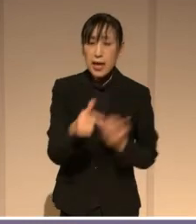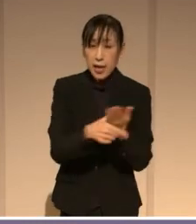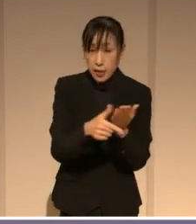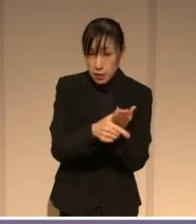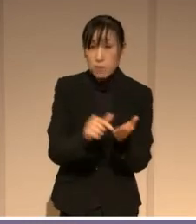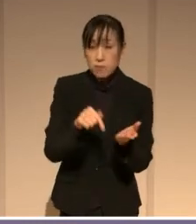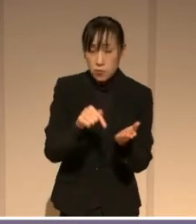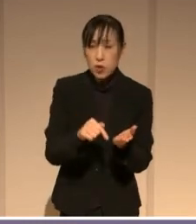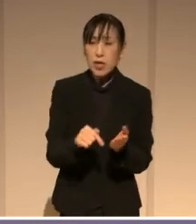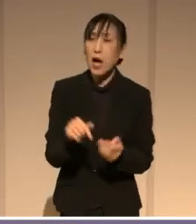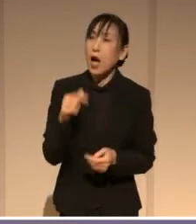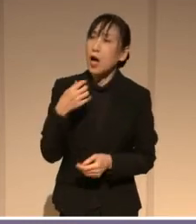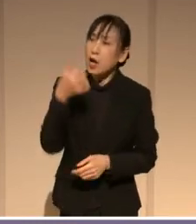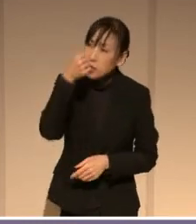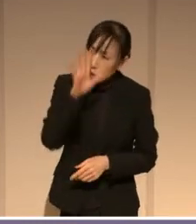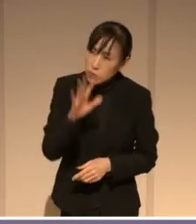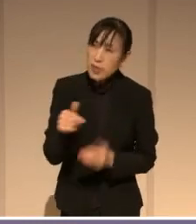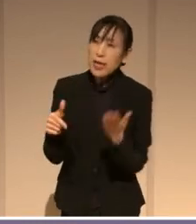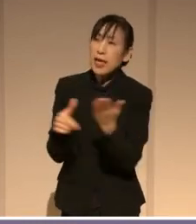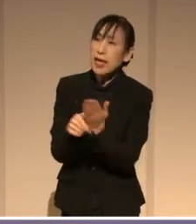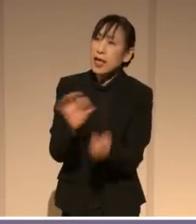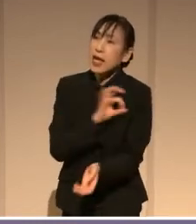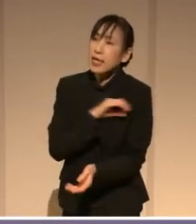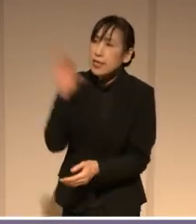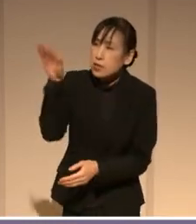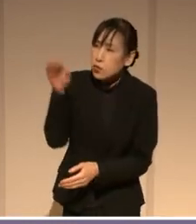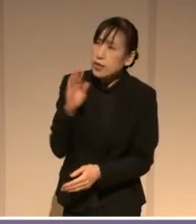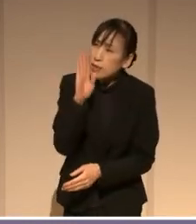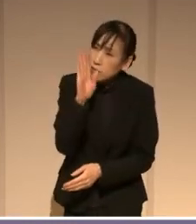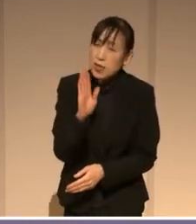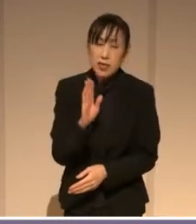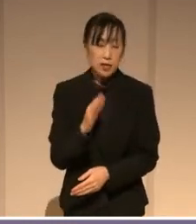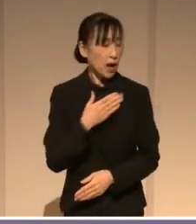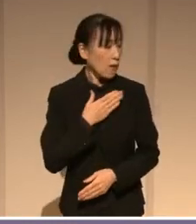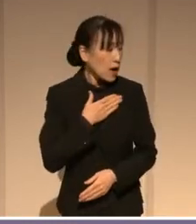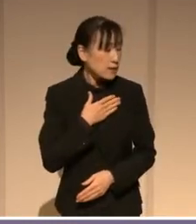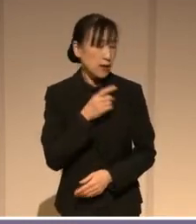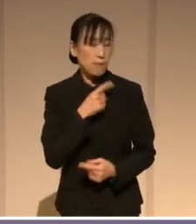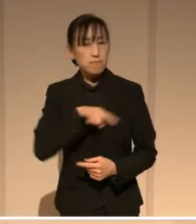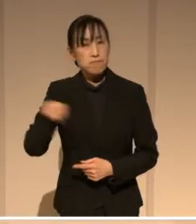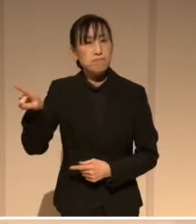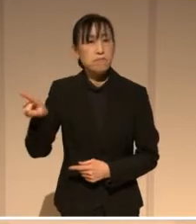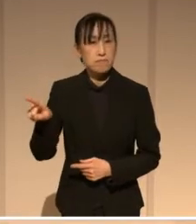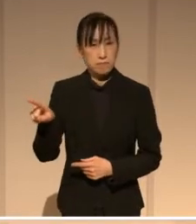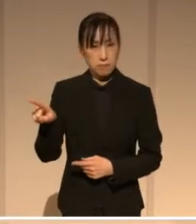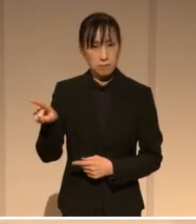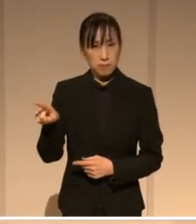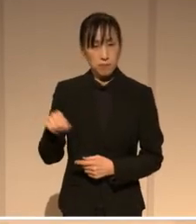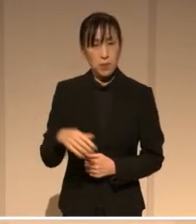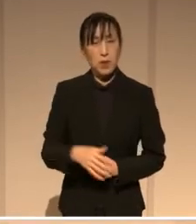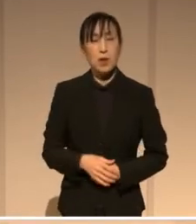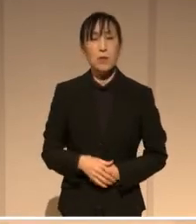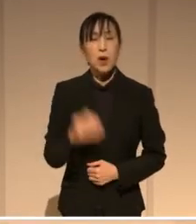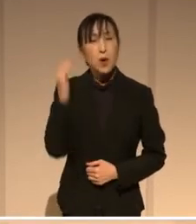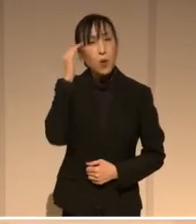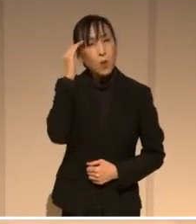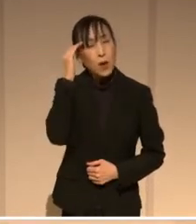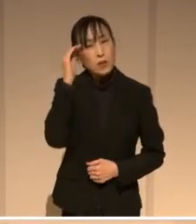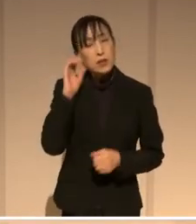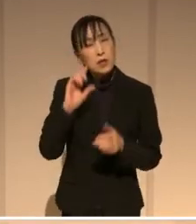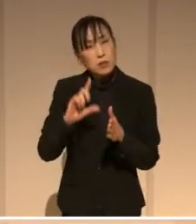前に喜んで言ってくださるのでなんかまあ困ったら困ってますって言ったりそれがまあ人の